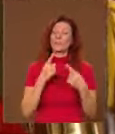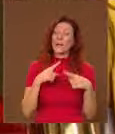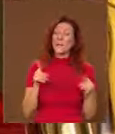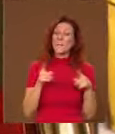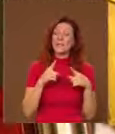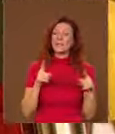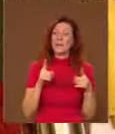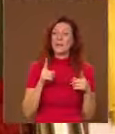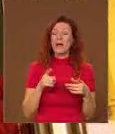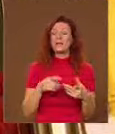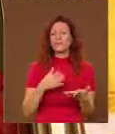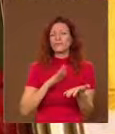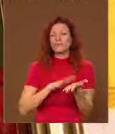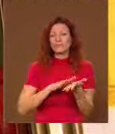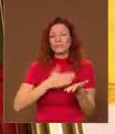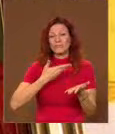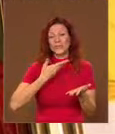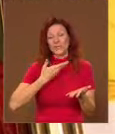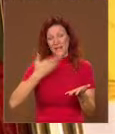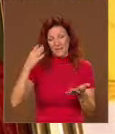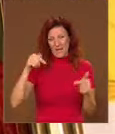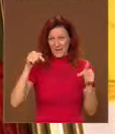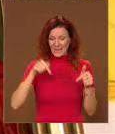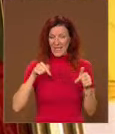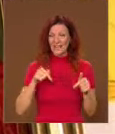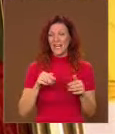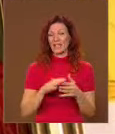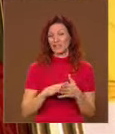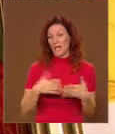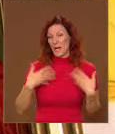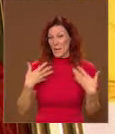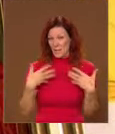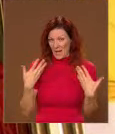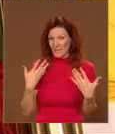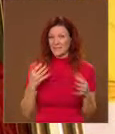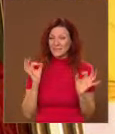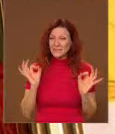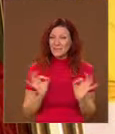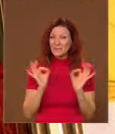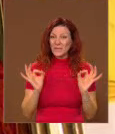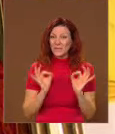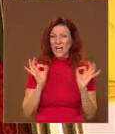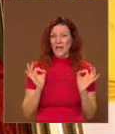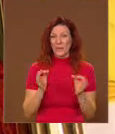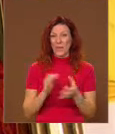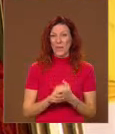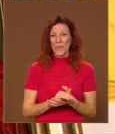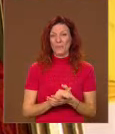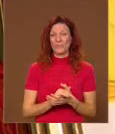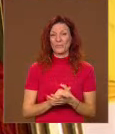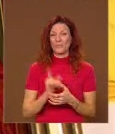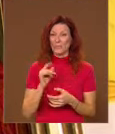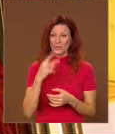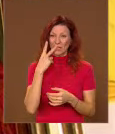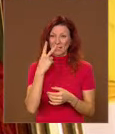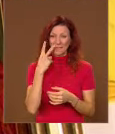Песнопение в чест и прослава на днешния честван и празнуван Свети Спиридон Чудотворец.